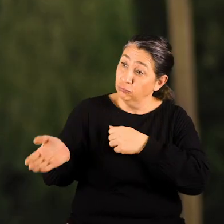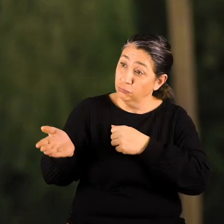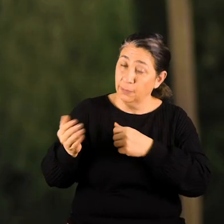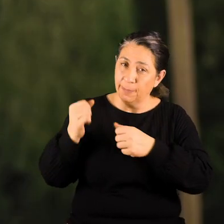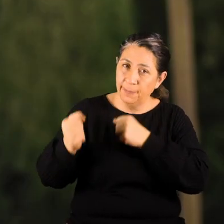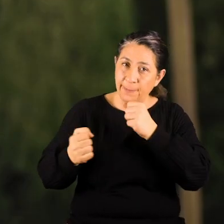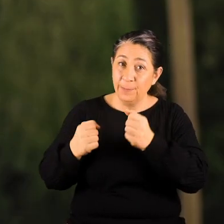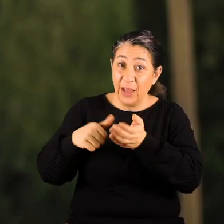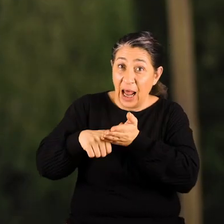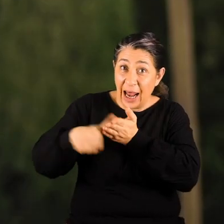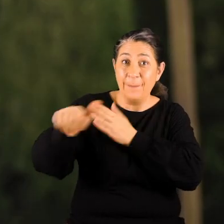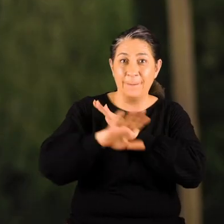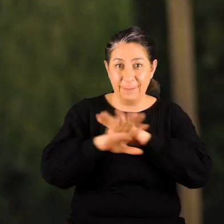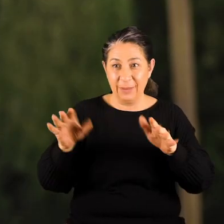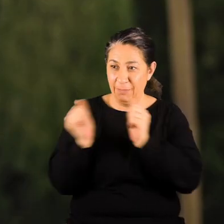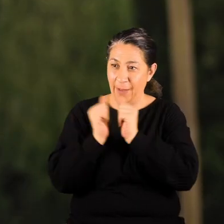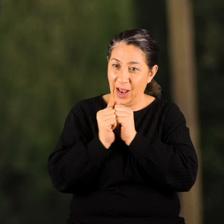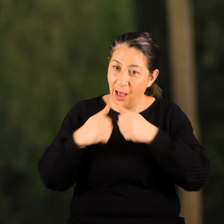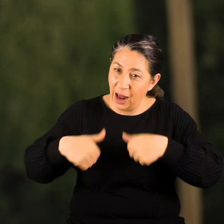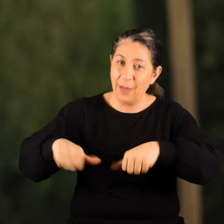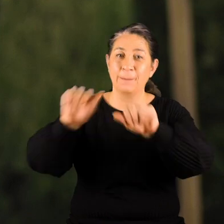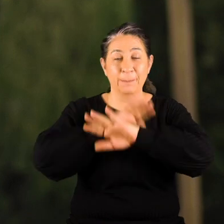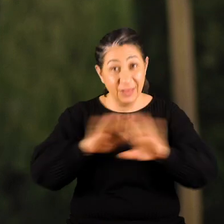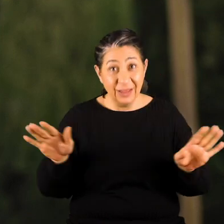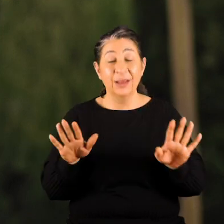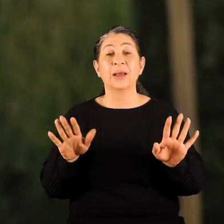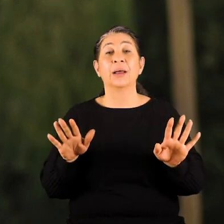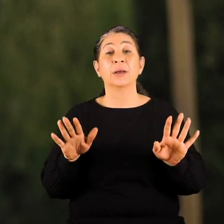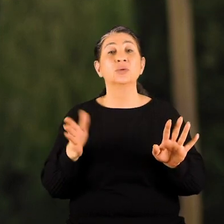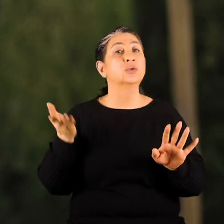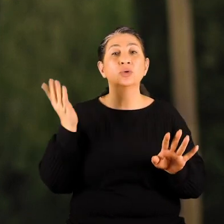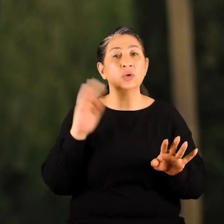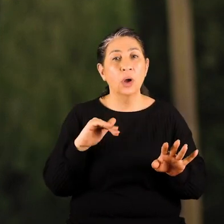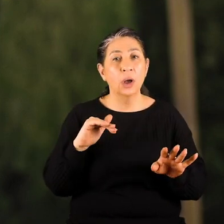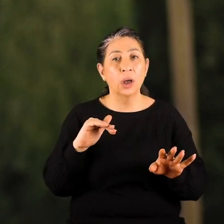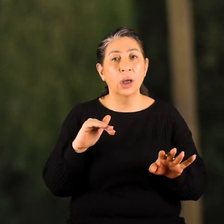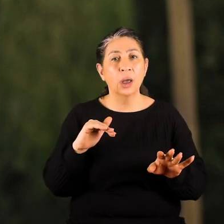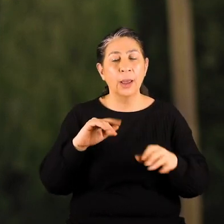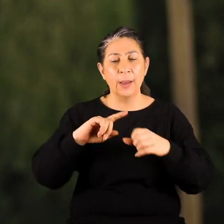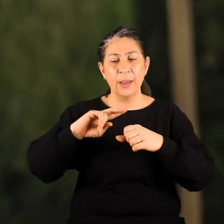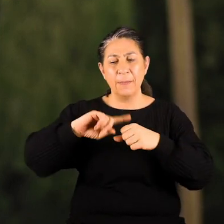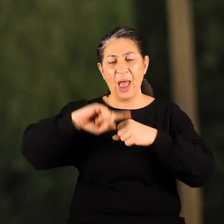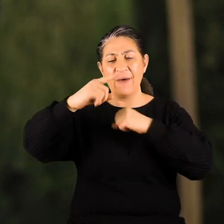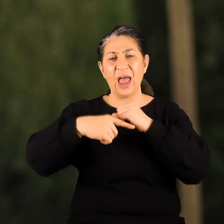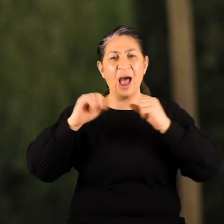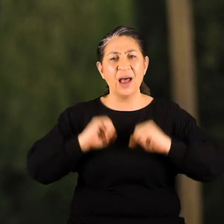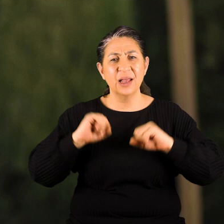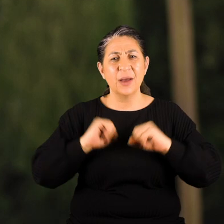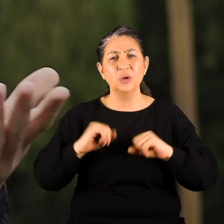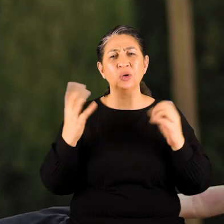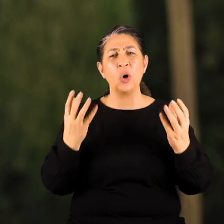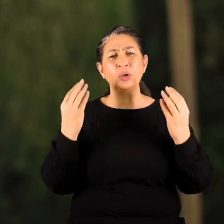koşturdum. Bitirttim yani. Birlikte bitirdik maratonu. Sonra ertesi hafta antrenmandayken